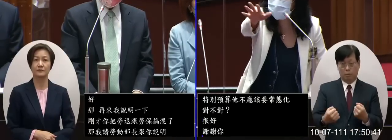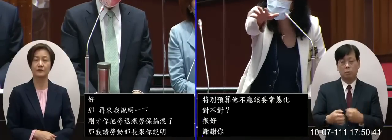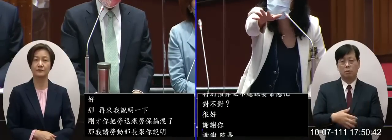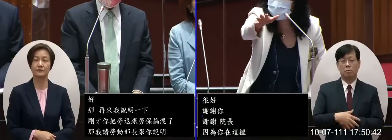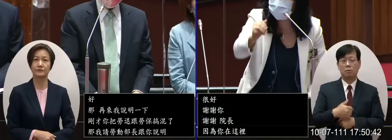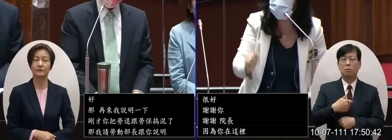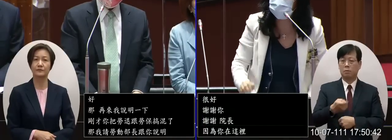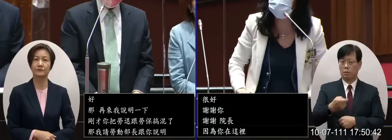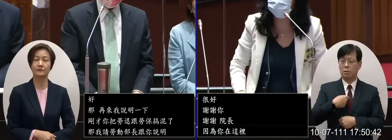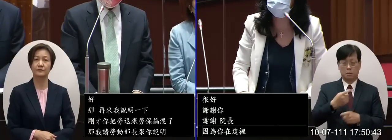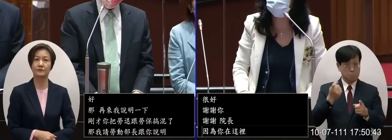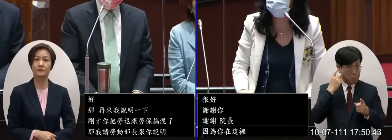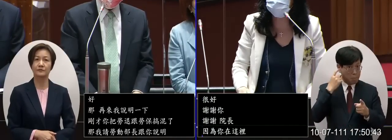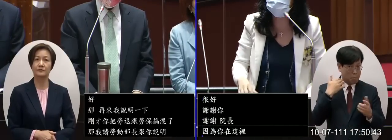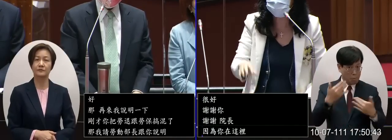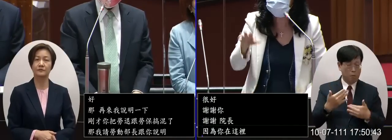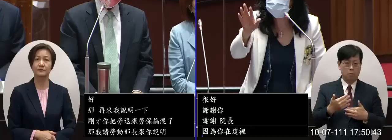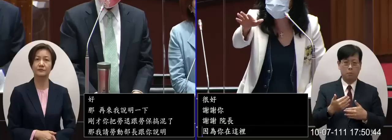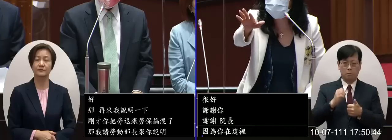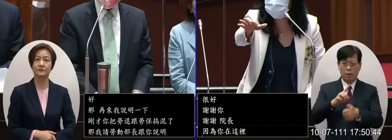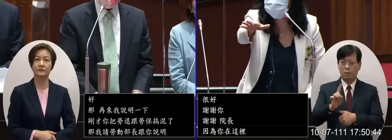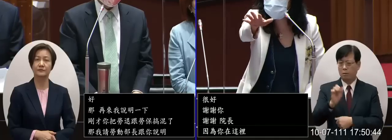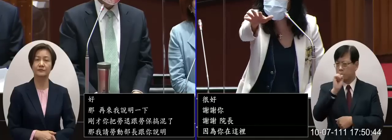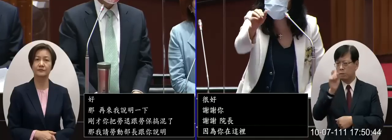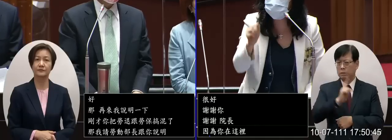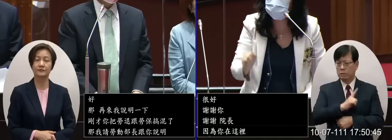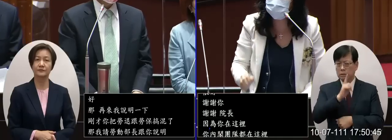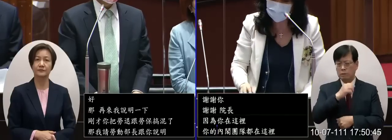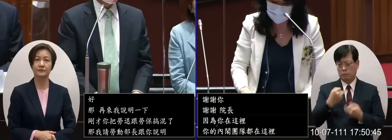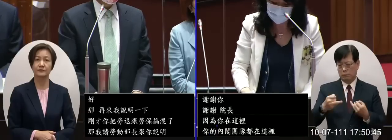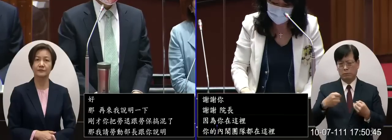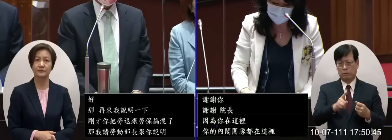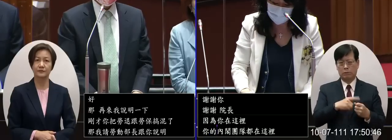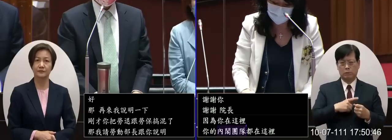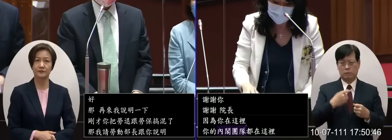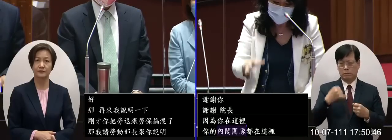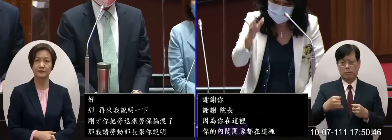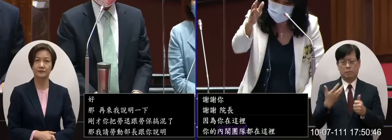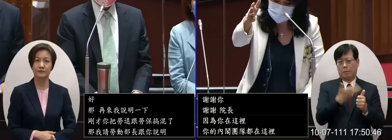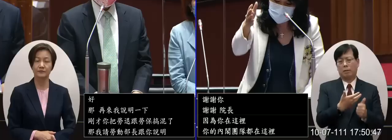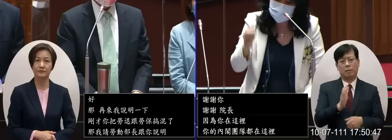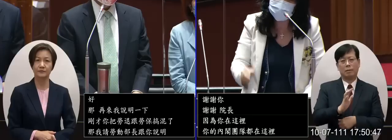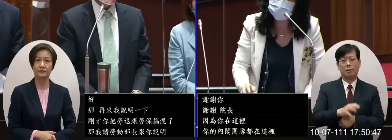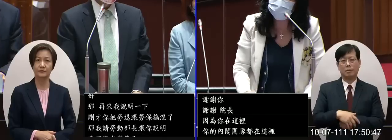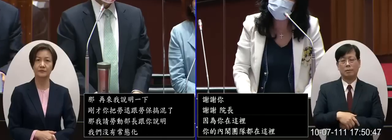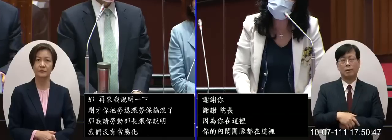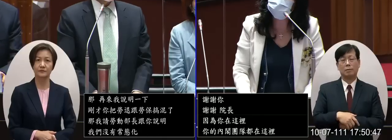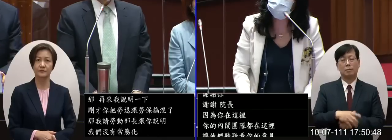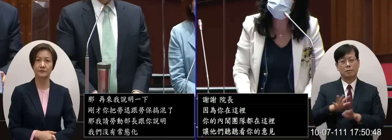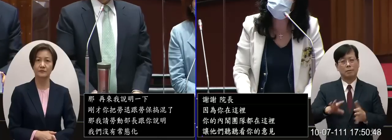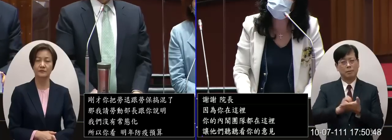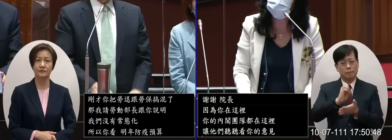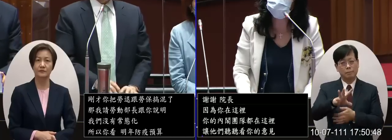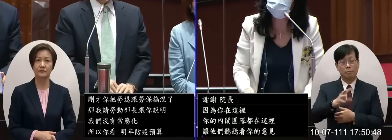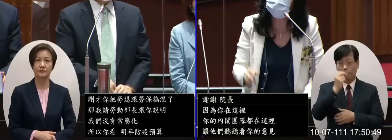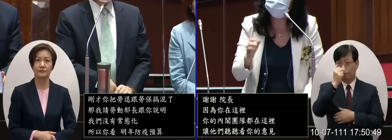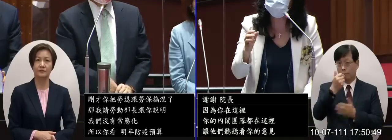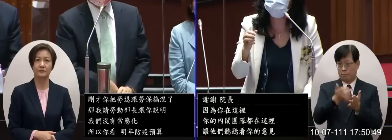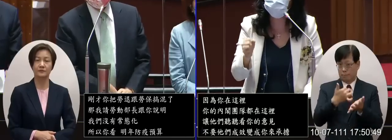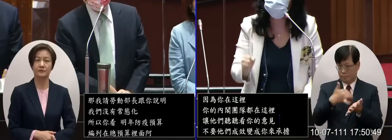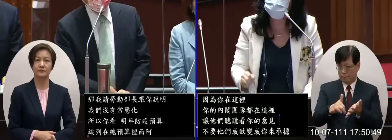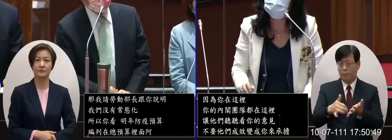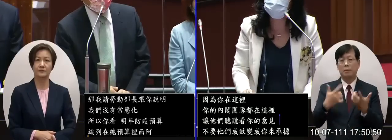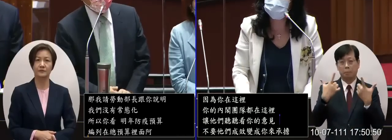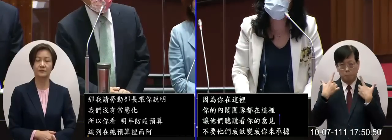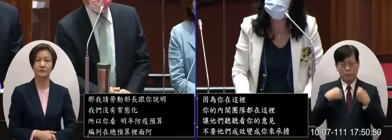这里，所以让他们听听看你的意见，不要他们的成效变成你来承担了哈。我跟您报告，就是说特别预算呢，